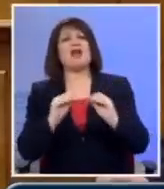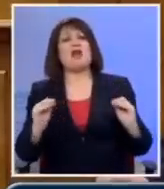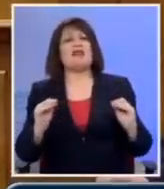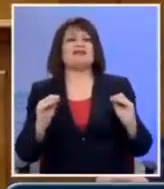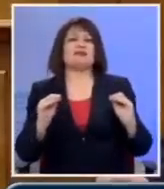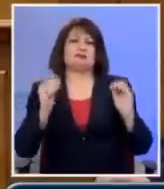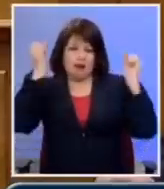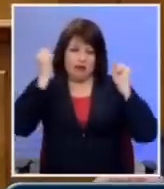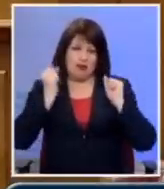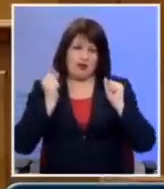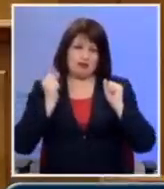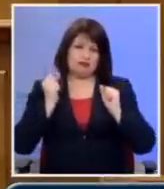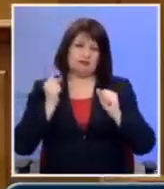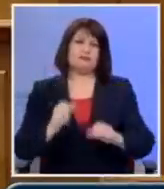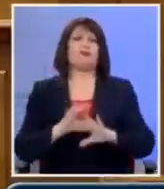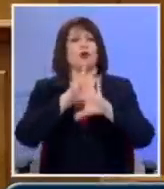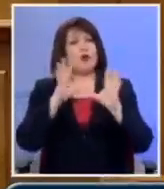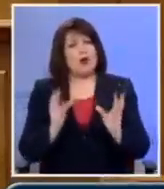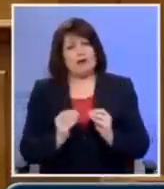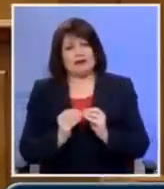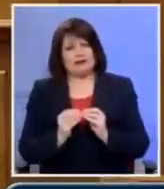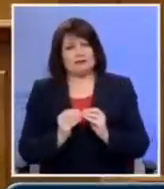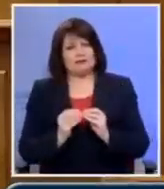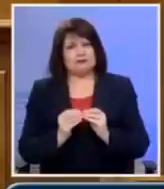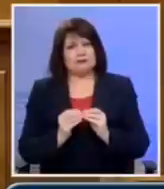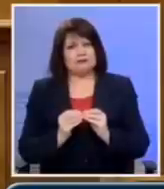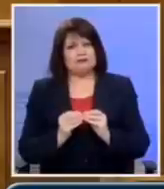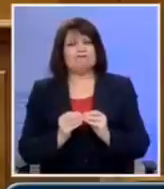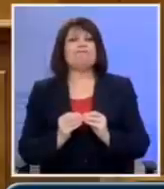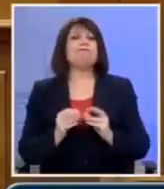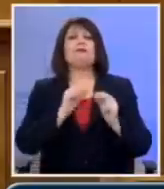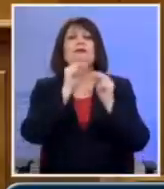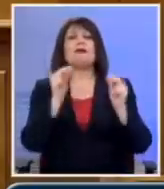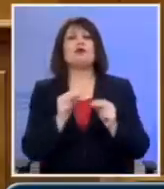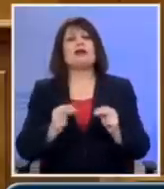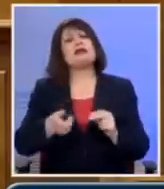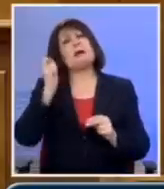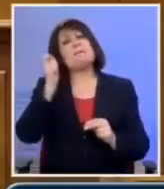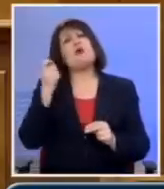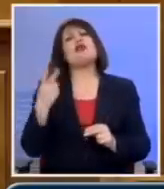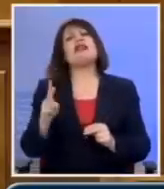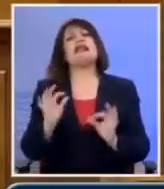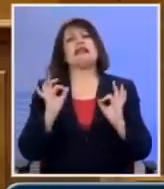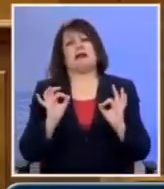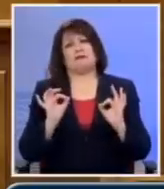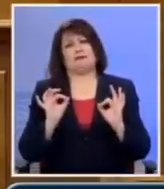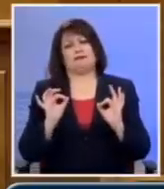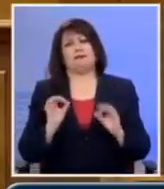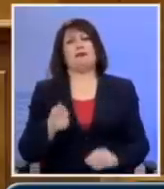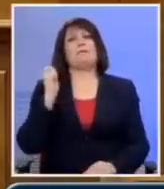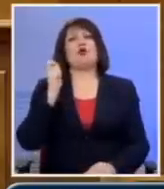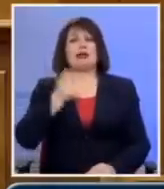εκπαίδευσης. Όλα αυτά ήταν συνέπειες μιας συγκεκριμένης πολιτικής, της